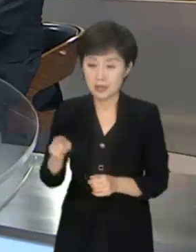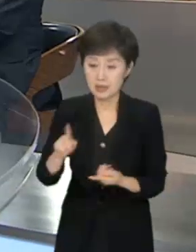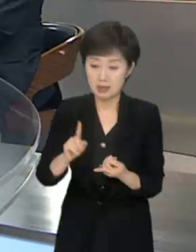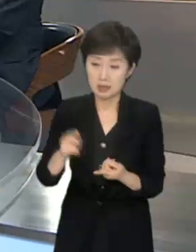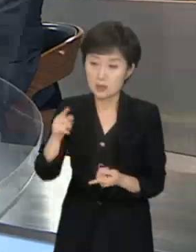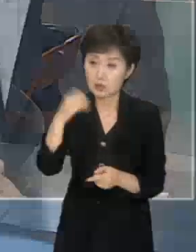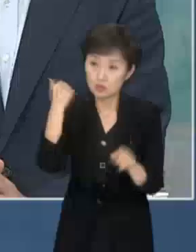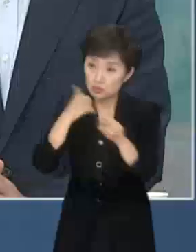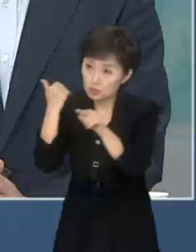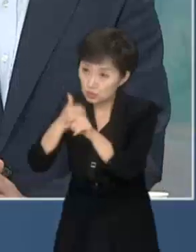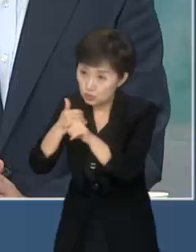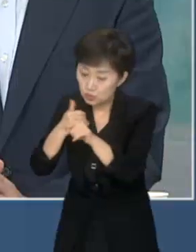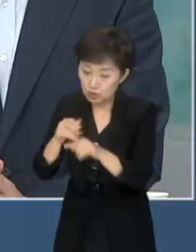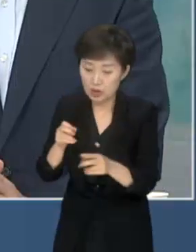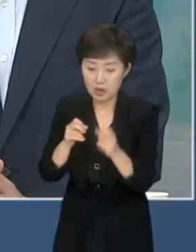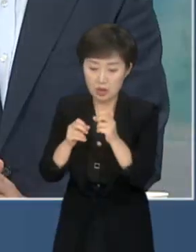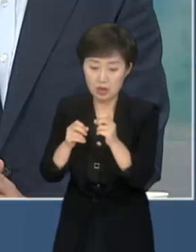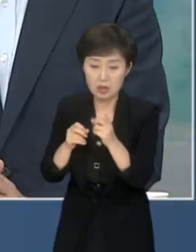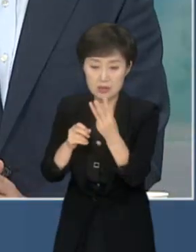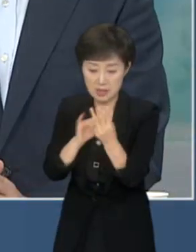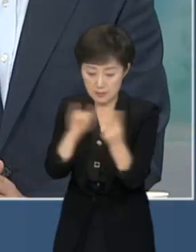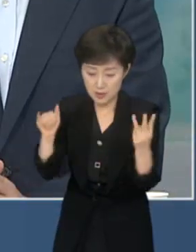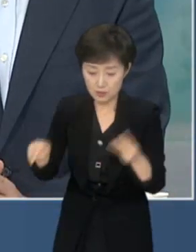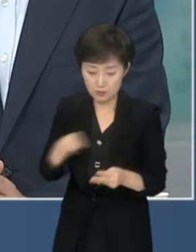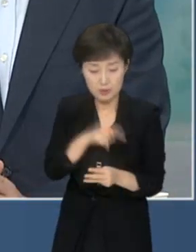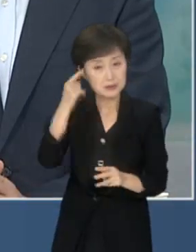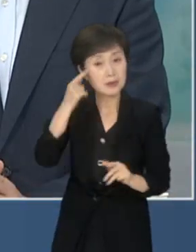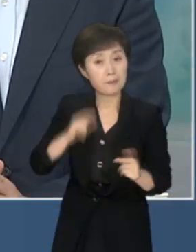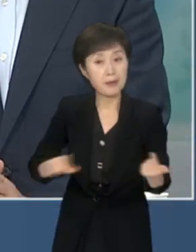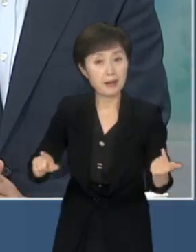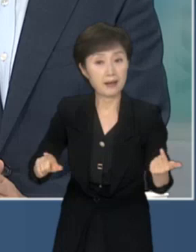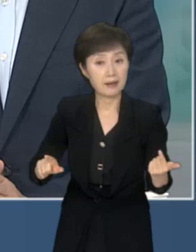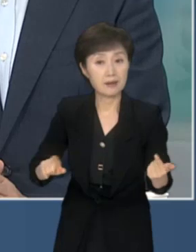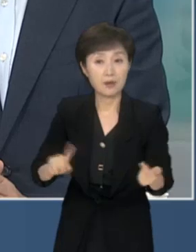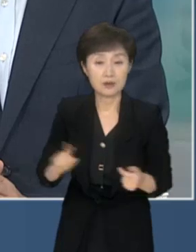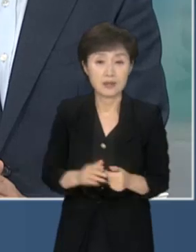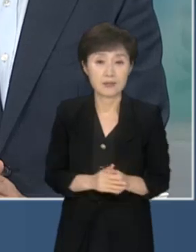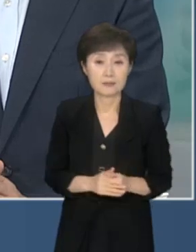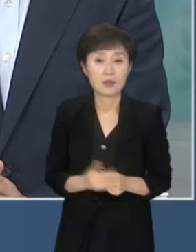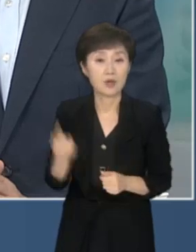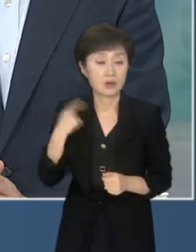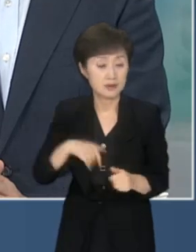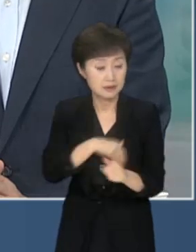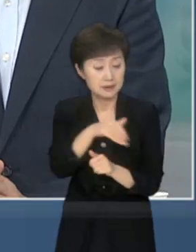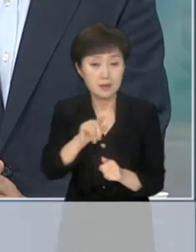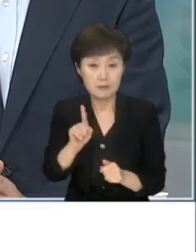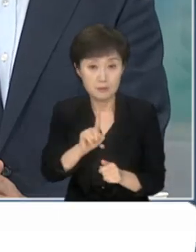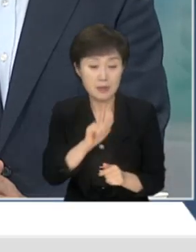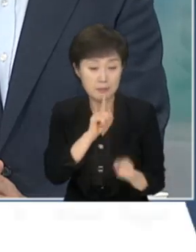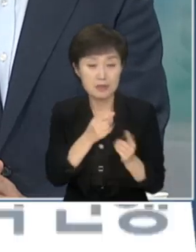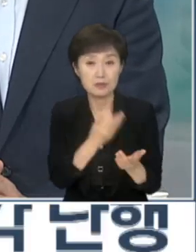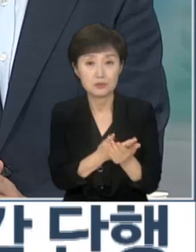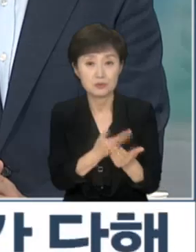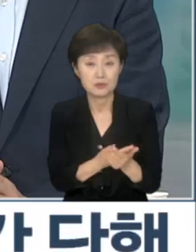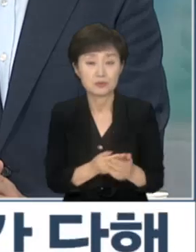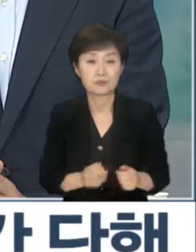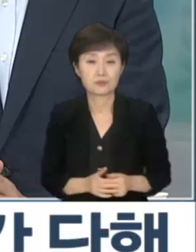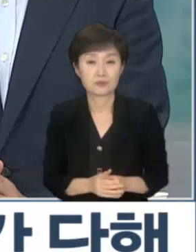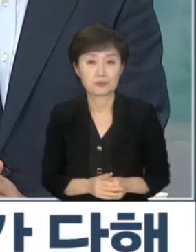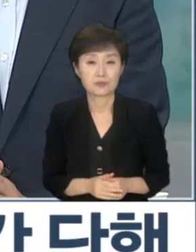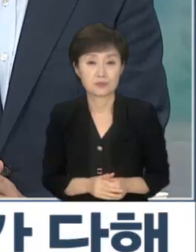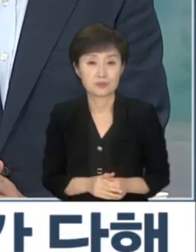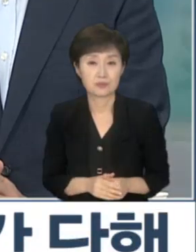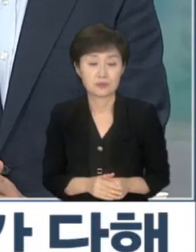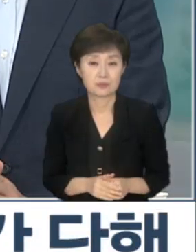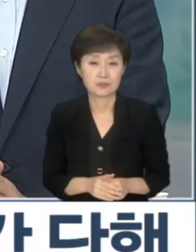개각에 있어서도 다른 평가 내놓고 있었거든요 일단 두 분 어제 개각 상황 어떻게 보셨는지 짧게 총평 듣고 또